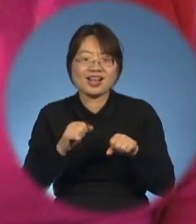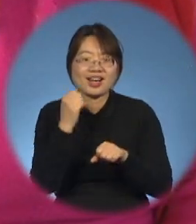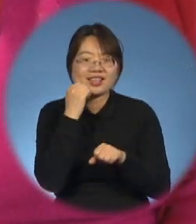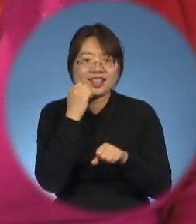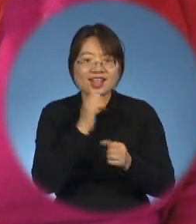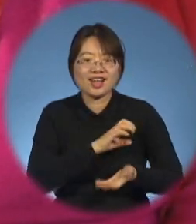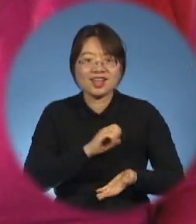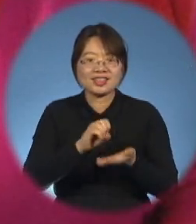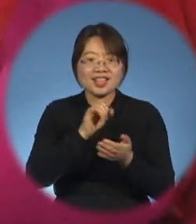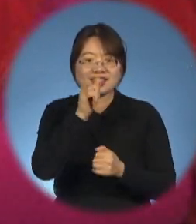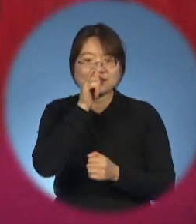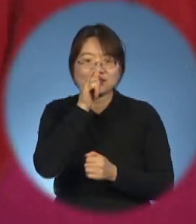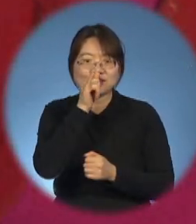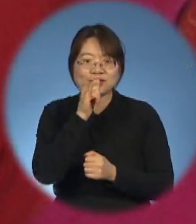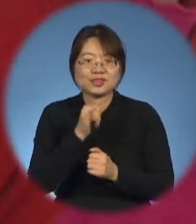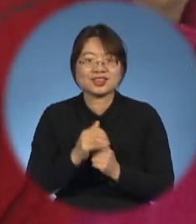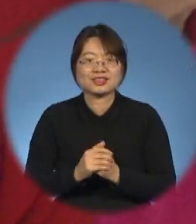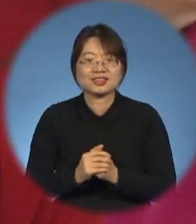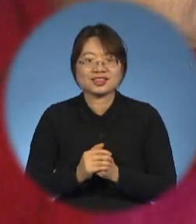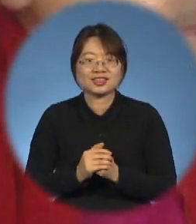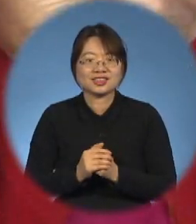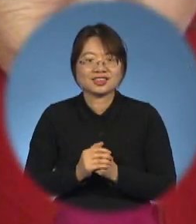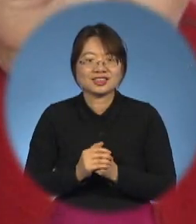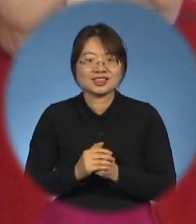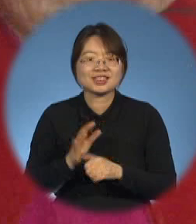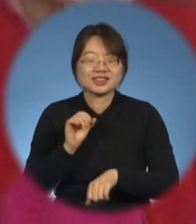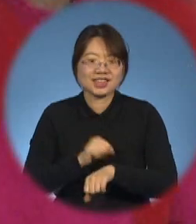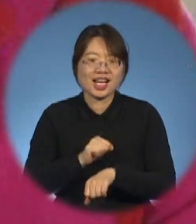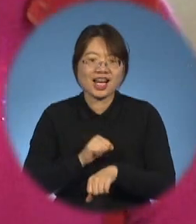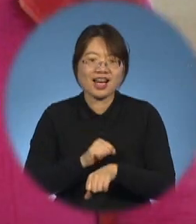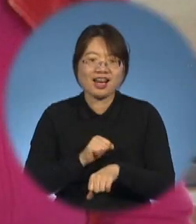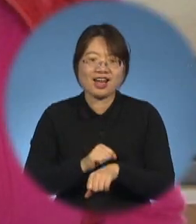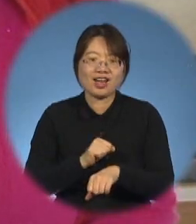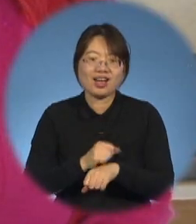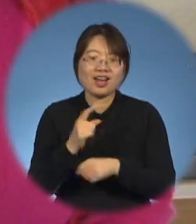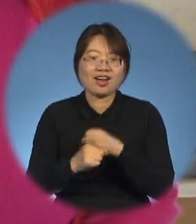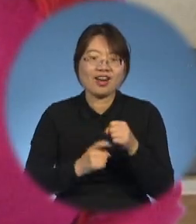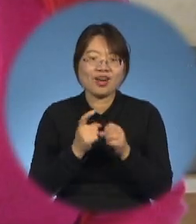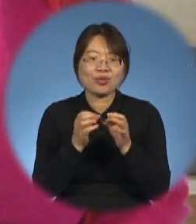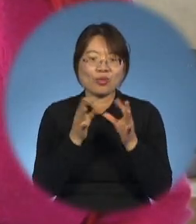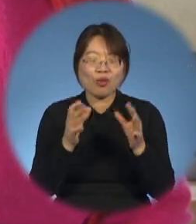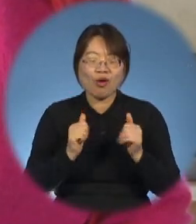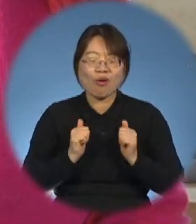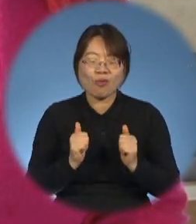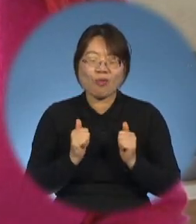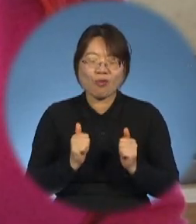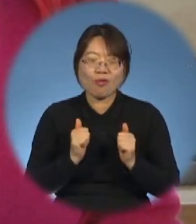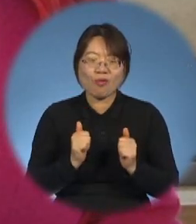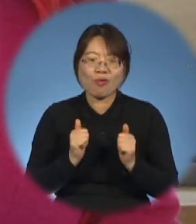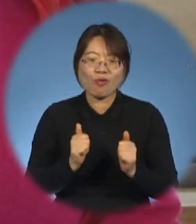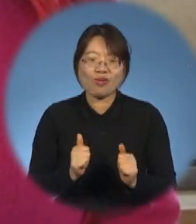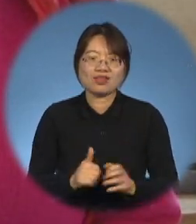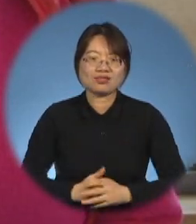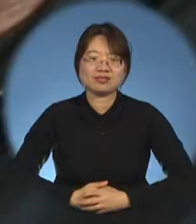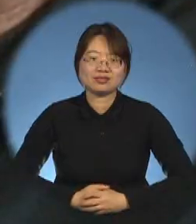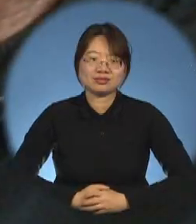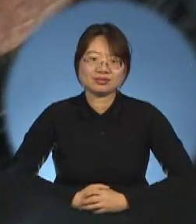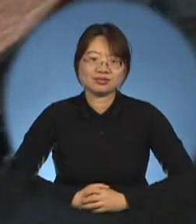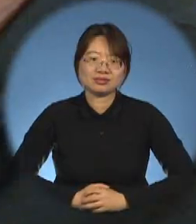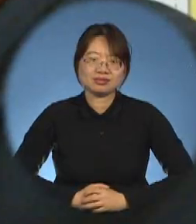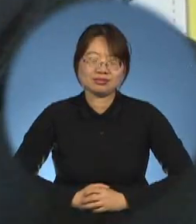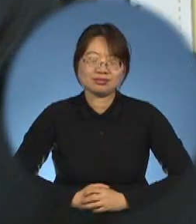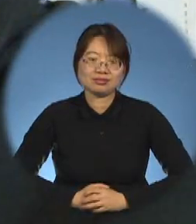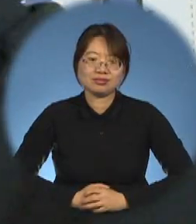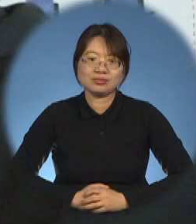뜨러 갔다 주시고 잘 알겠어 아닌 것이 아니라 돈 아니겠어 아 김정만 안했던 1 14 레인 촬영이다